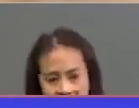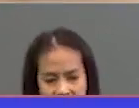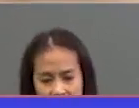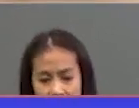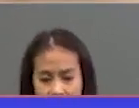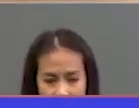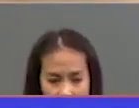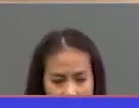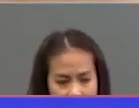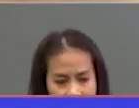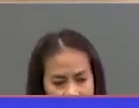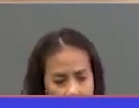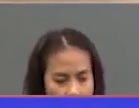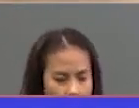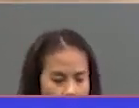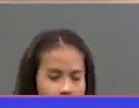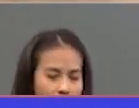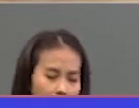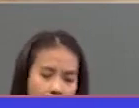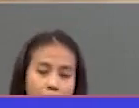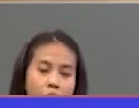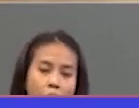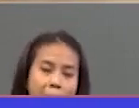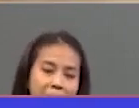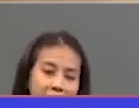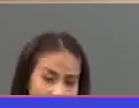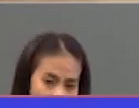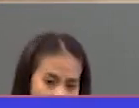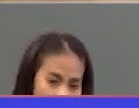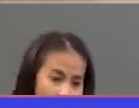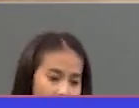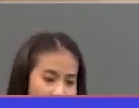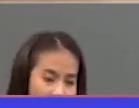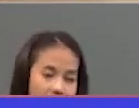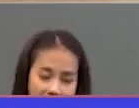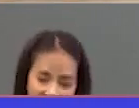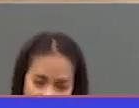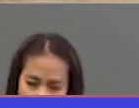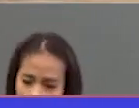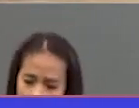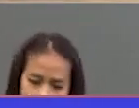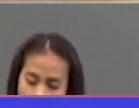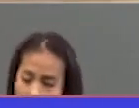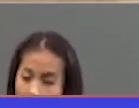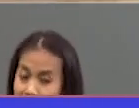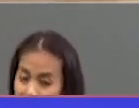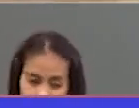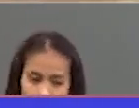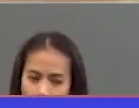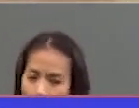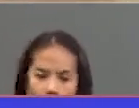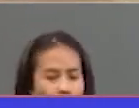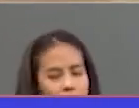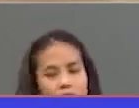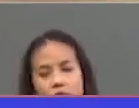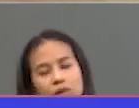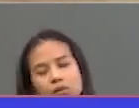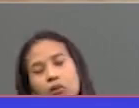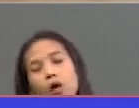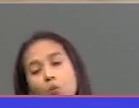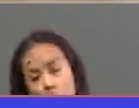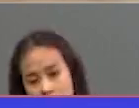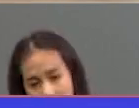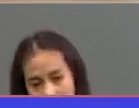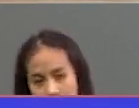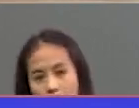ว่าต้องจับกุมดำเนินคดีและลงโทษผู้กระทำความผิดเกี่ยวข้องกับยาเสพติดอย่างเข้มข้นเลยถ้าหากมีเจ้าหน้าที่ของรัฐเข้า